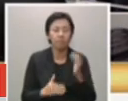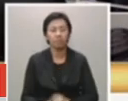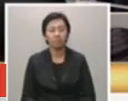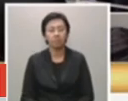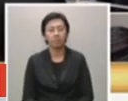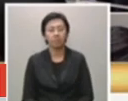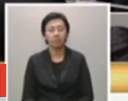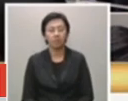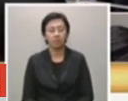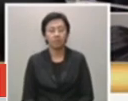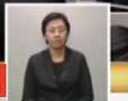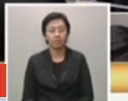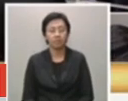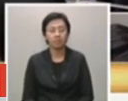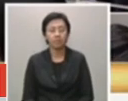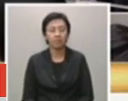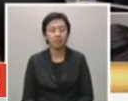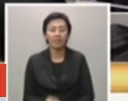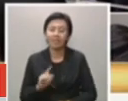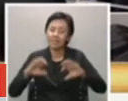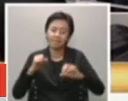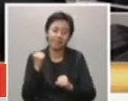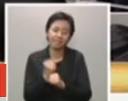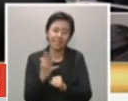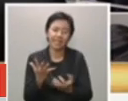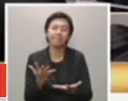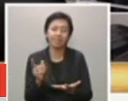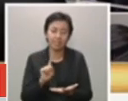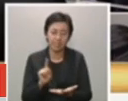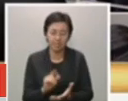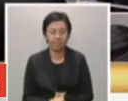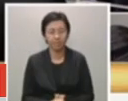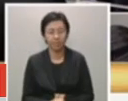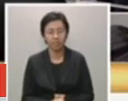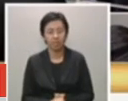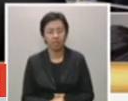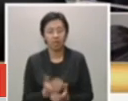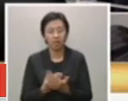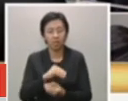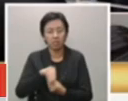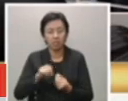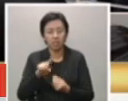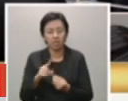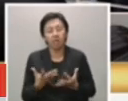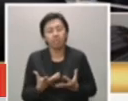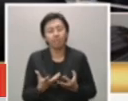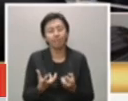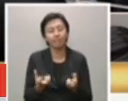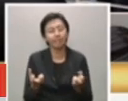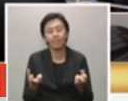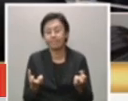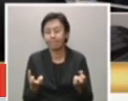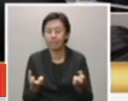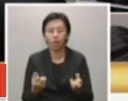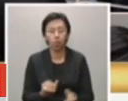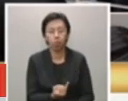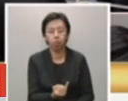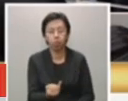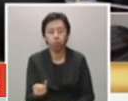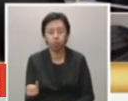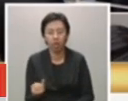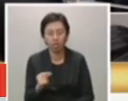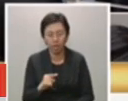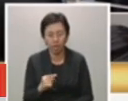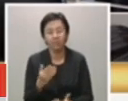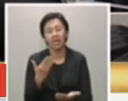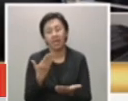สิ่งที่ควรทำและไม่ยอมทำตัวสุดท้ายจนเศรษฐกิจพังพินาศคือเรื่องค่า